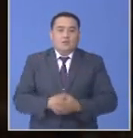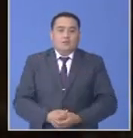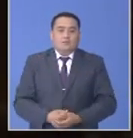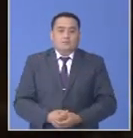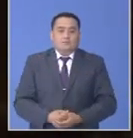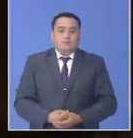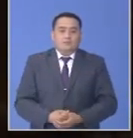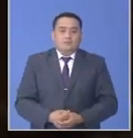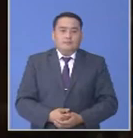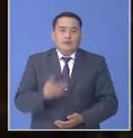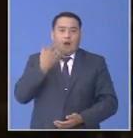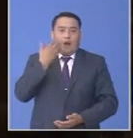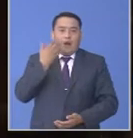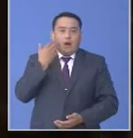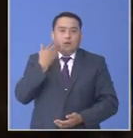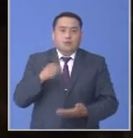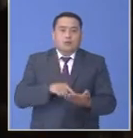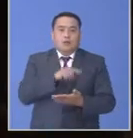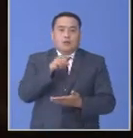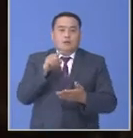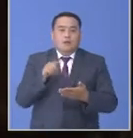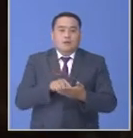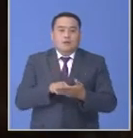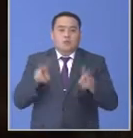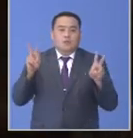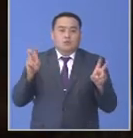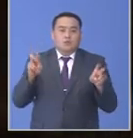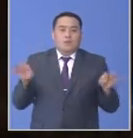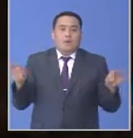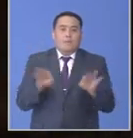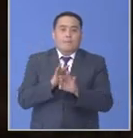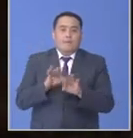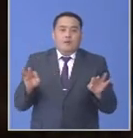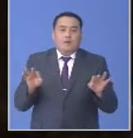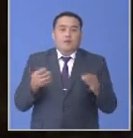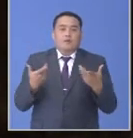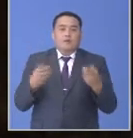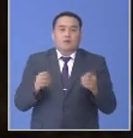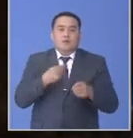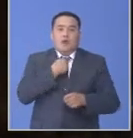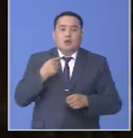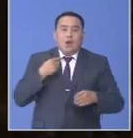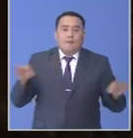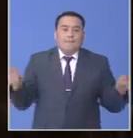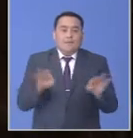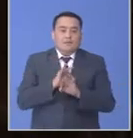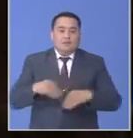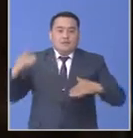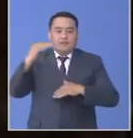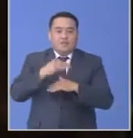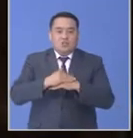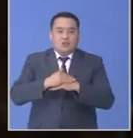Когда задается одна определенная тема и где поют песни, это называется «Талдыкурганские песенные вечера». Все